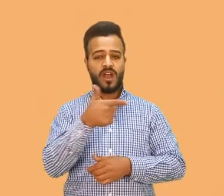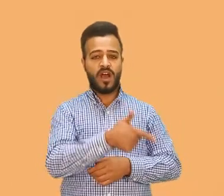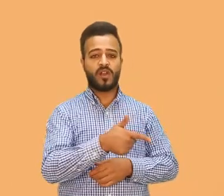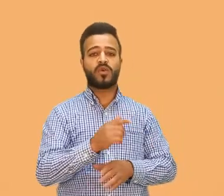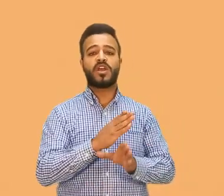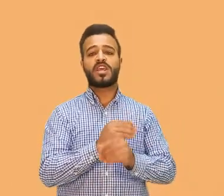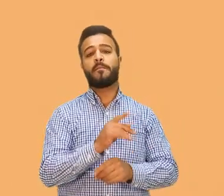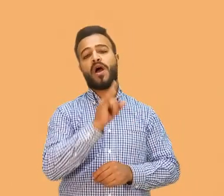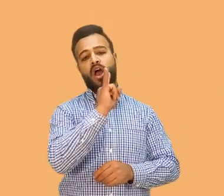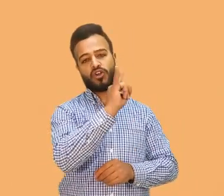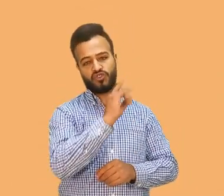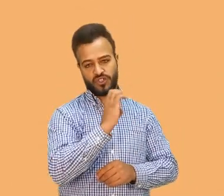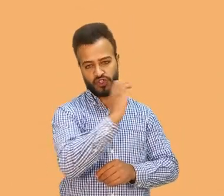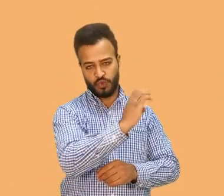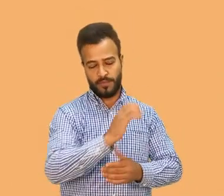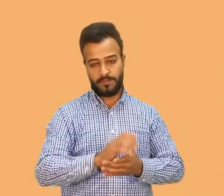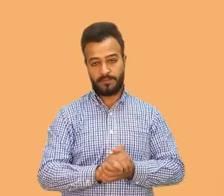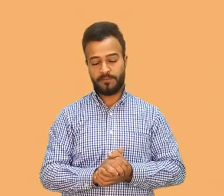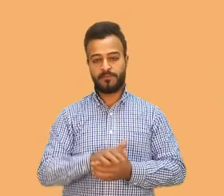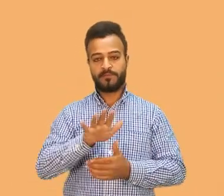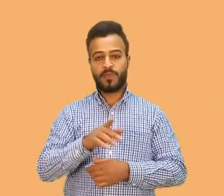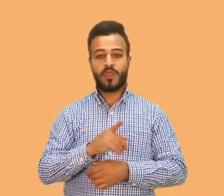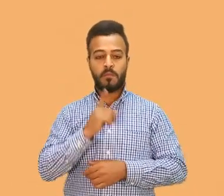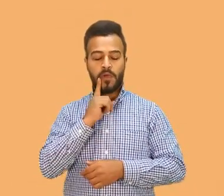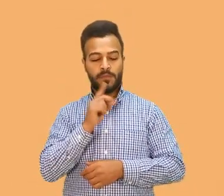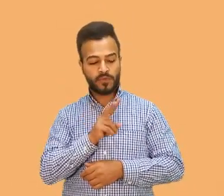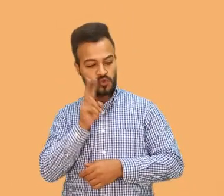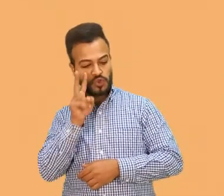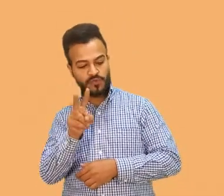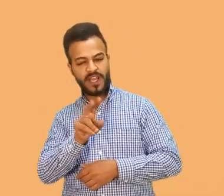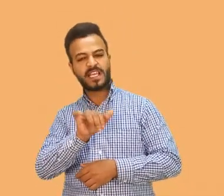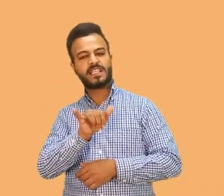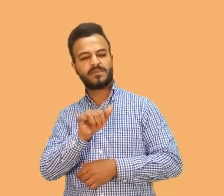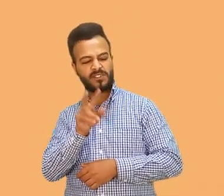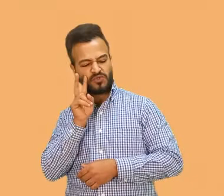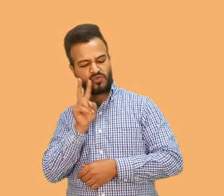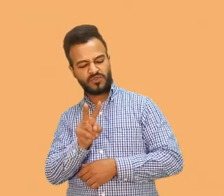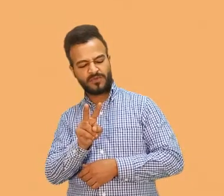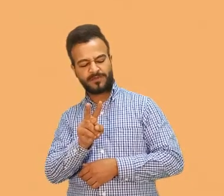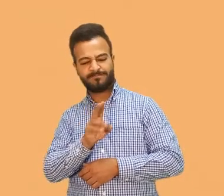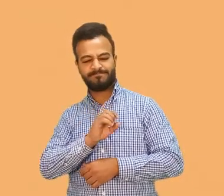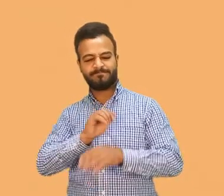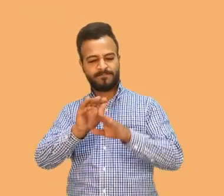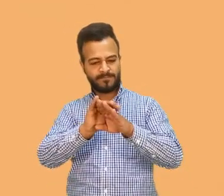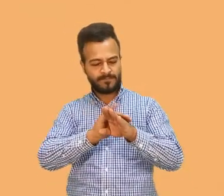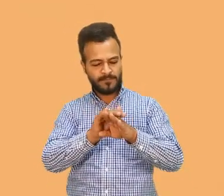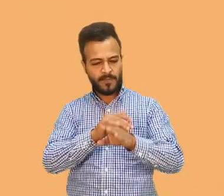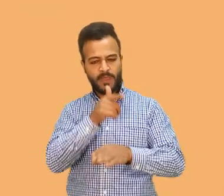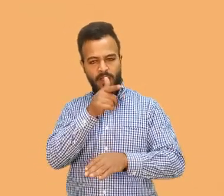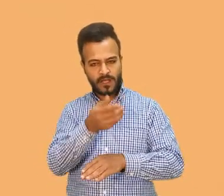10 أيام فقط. ثم نظرت إلى ياسمين بحنان وأضافت: